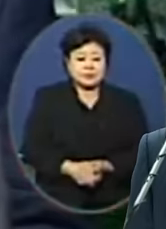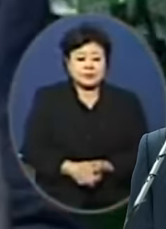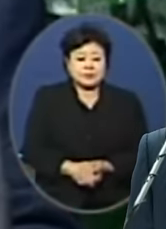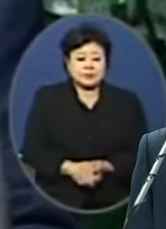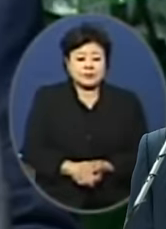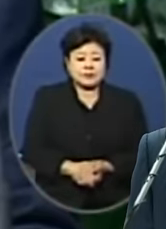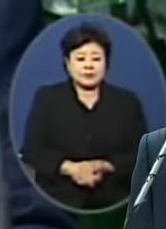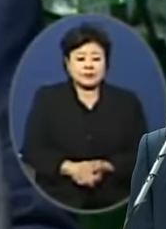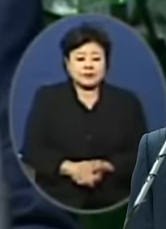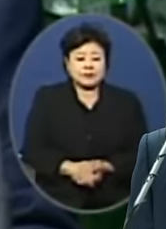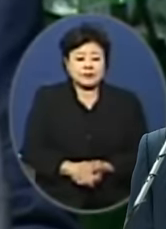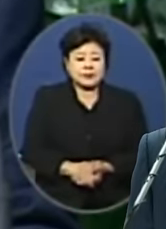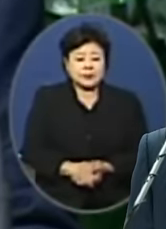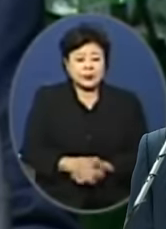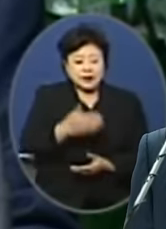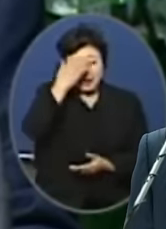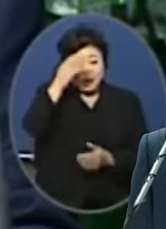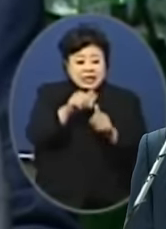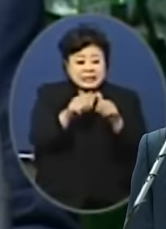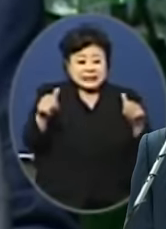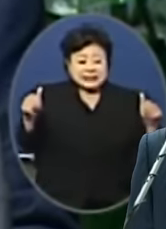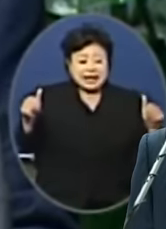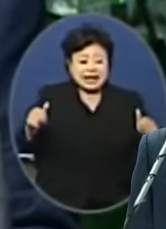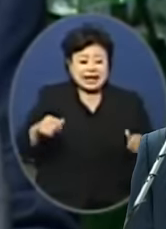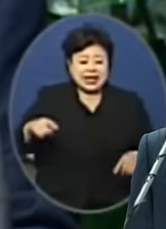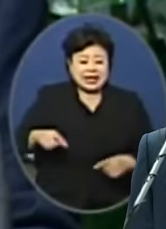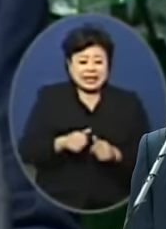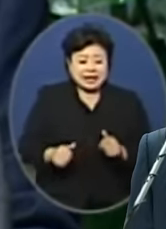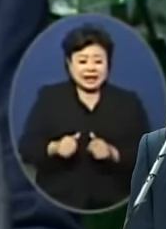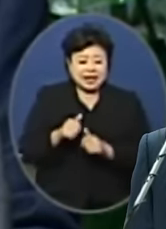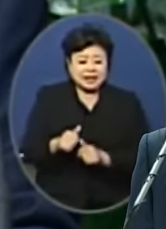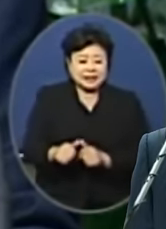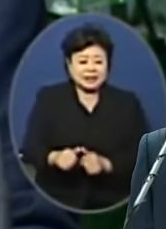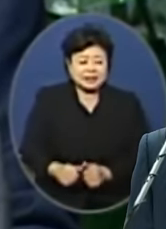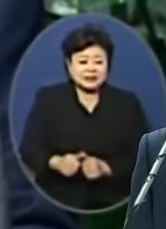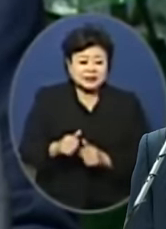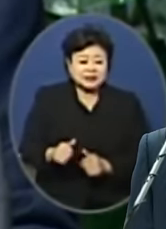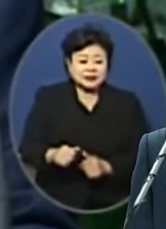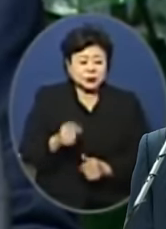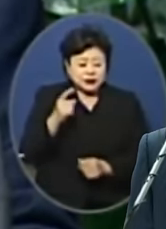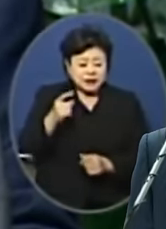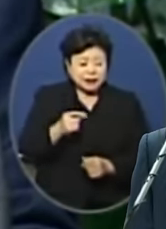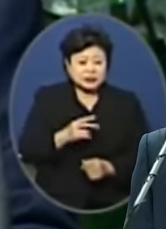엘리사가 엘리야의 뒤를 이어서 이스라엘의 위대한 선지자가 되었는데